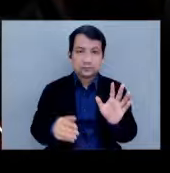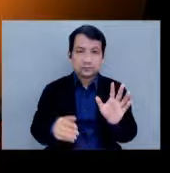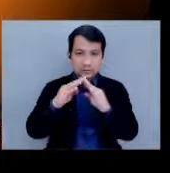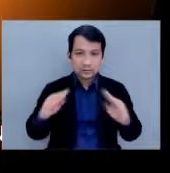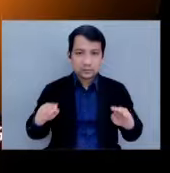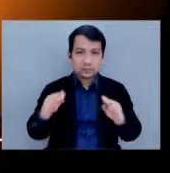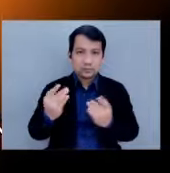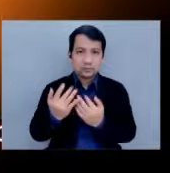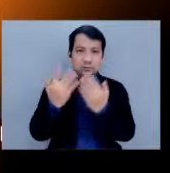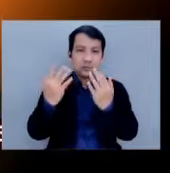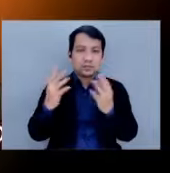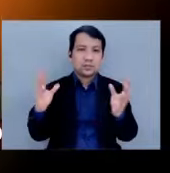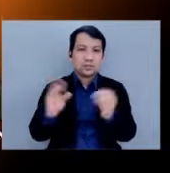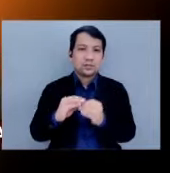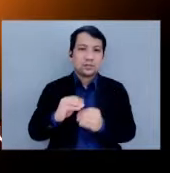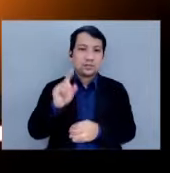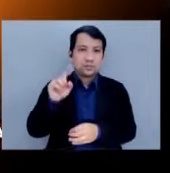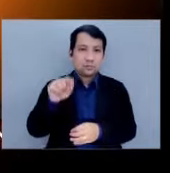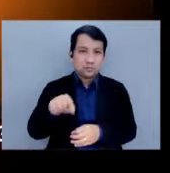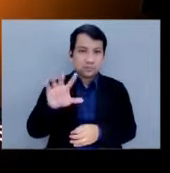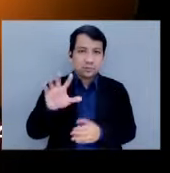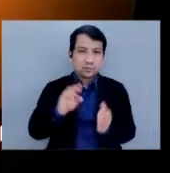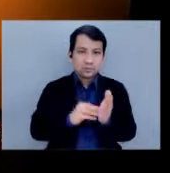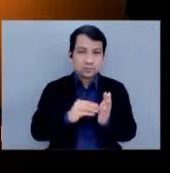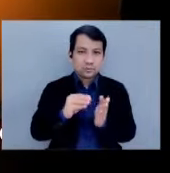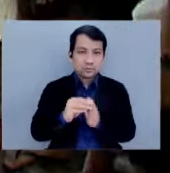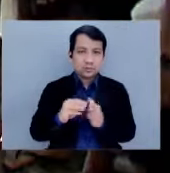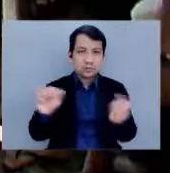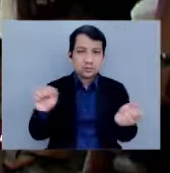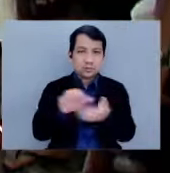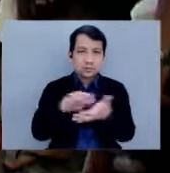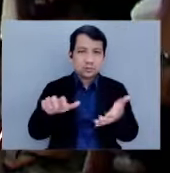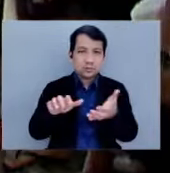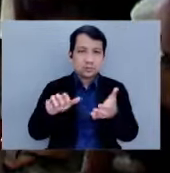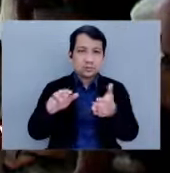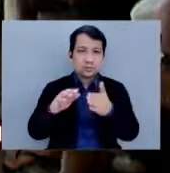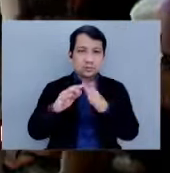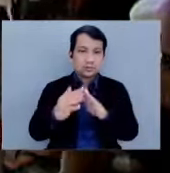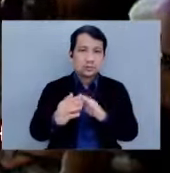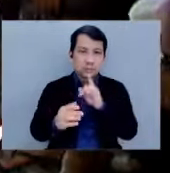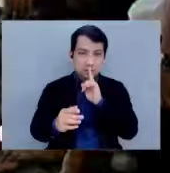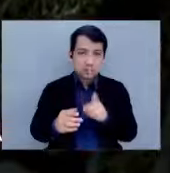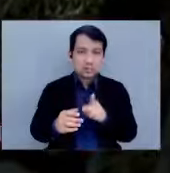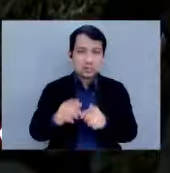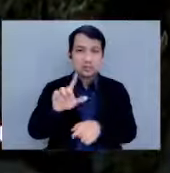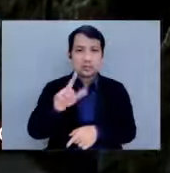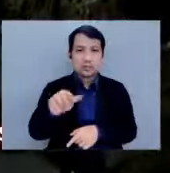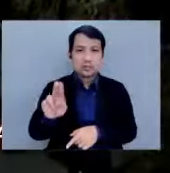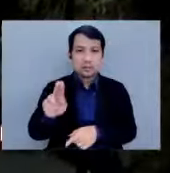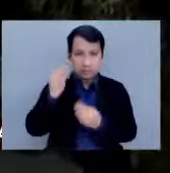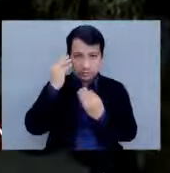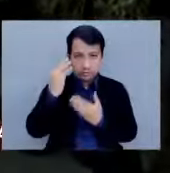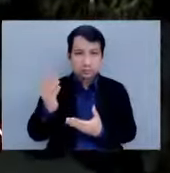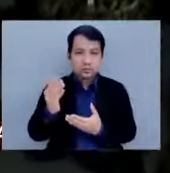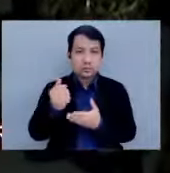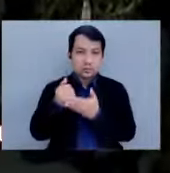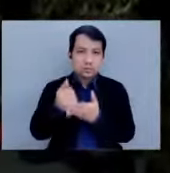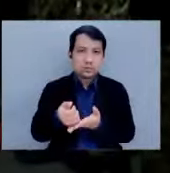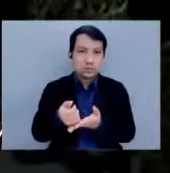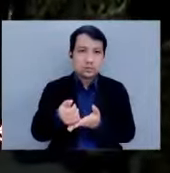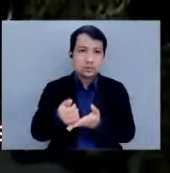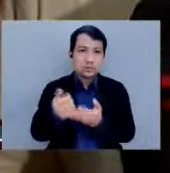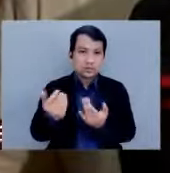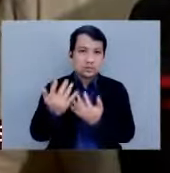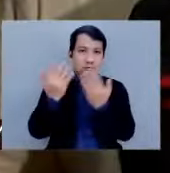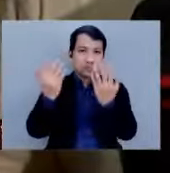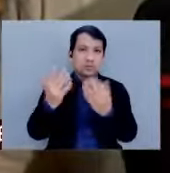Tinatayang 1,000,000 piso ang halaga ng pinsala. Tiniyak naman ng lokal na pamahalaan ang tulong sa mga nasunugan. Lahat